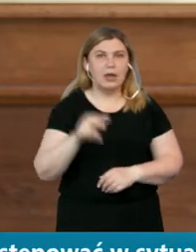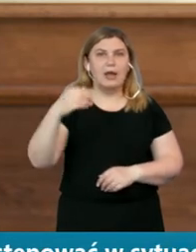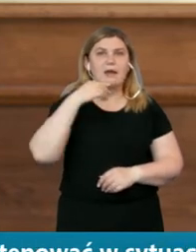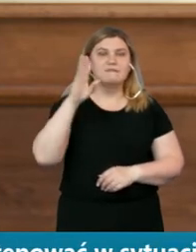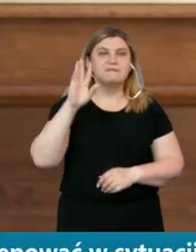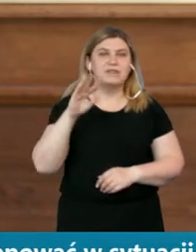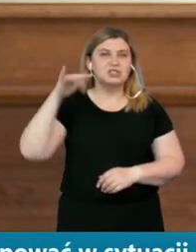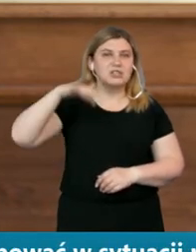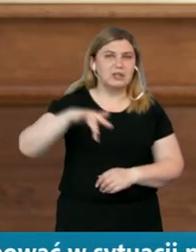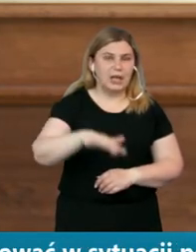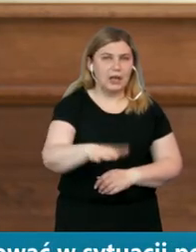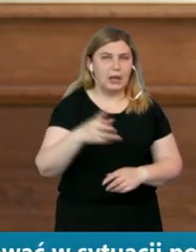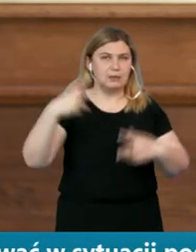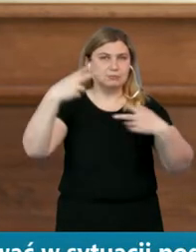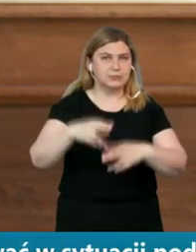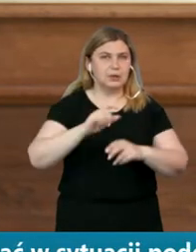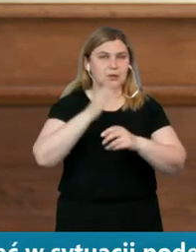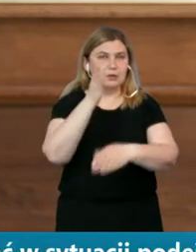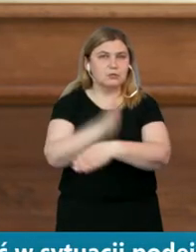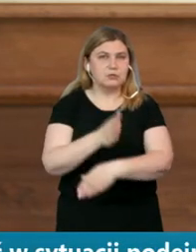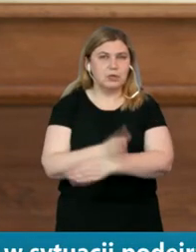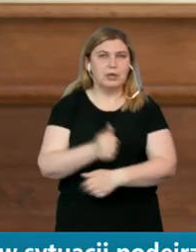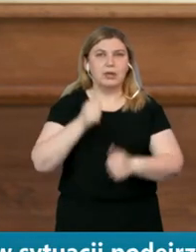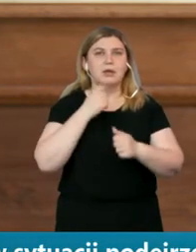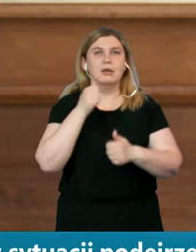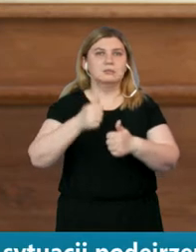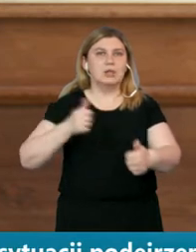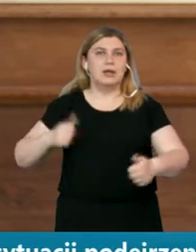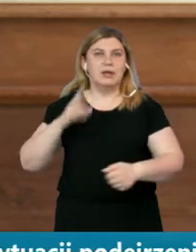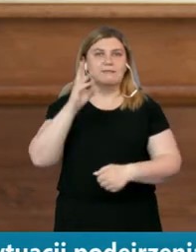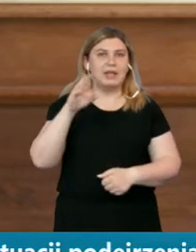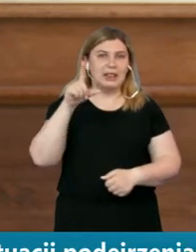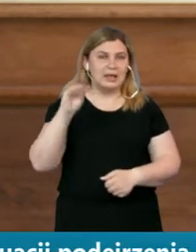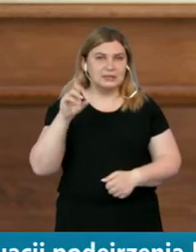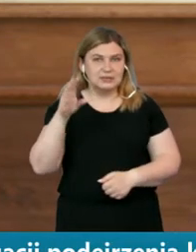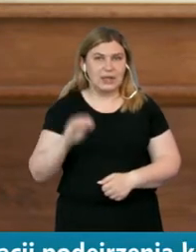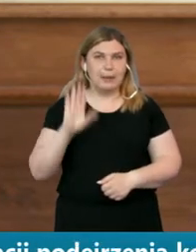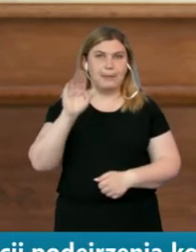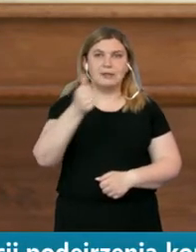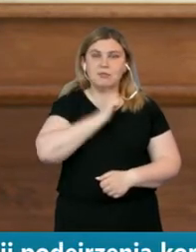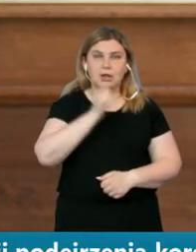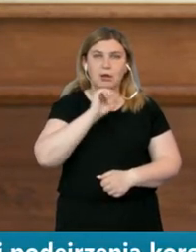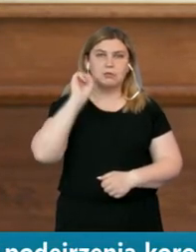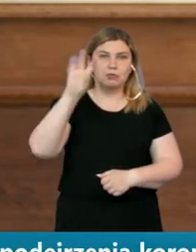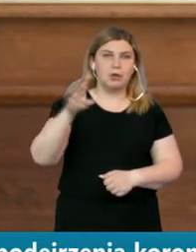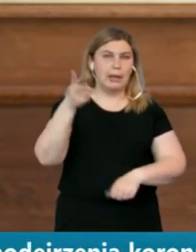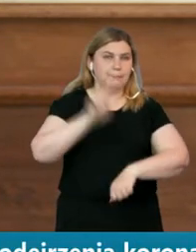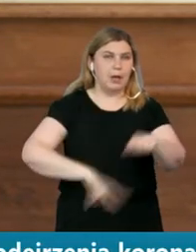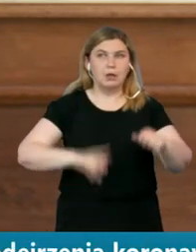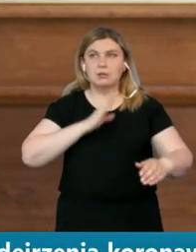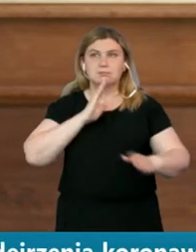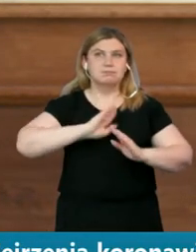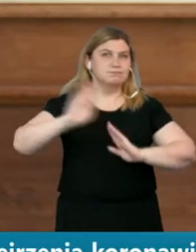w stronę Mostu Długiego blokują całe skrzyżowanie i stoi całe Nabrzeże Wieleckie, mimo że ma zielone światło, a policji do kierowania